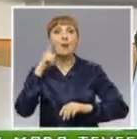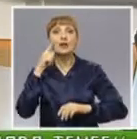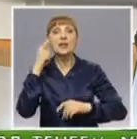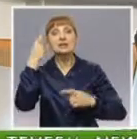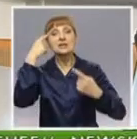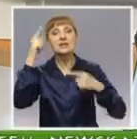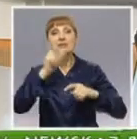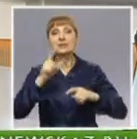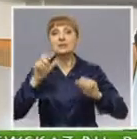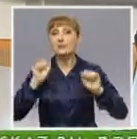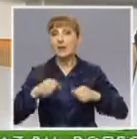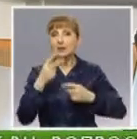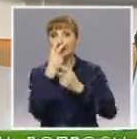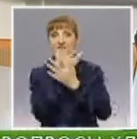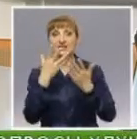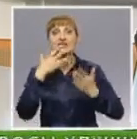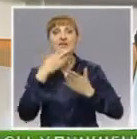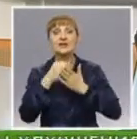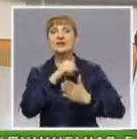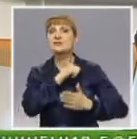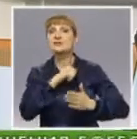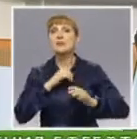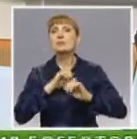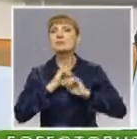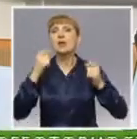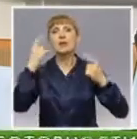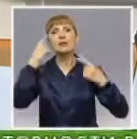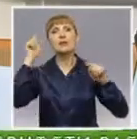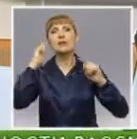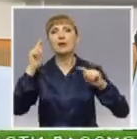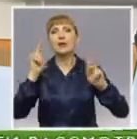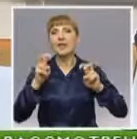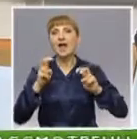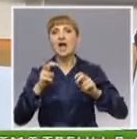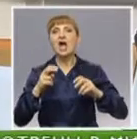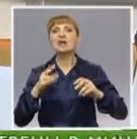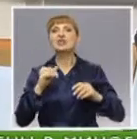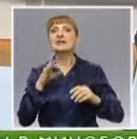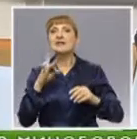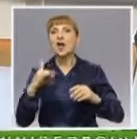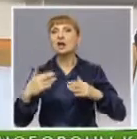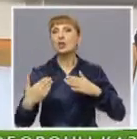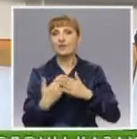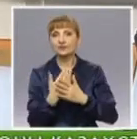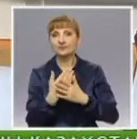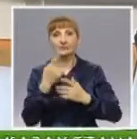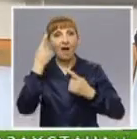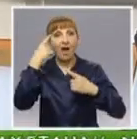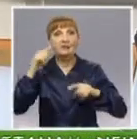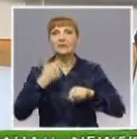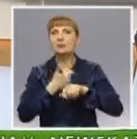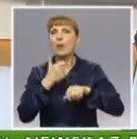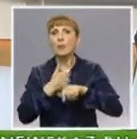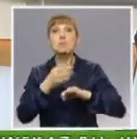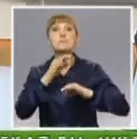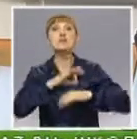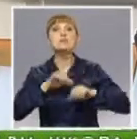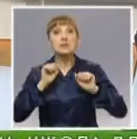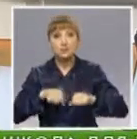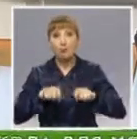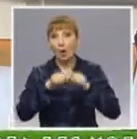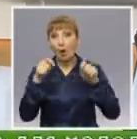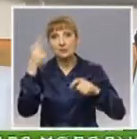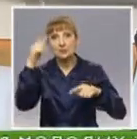«Мини-экспо-2014». Молодые изобретатели смогли продемонстрировать свои самые смелые идеи на Jostar Innovation. Авторы наиболее